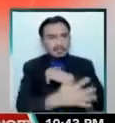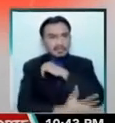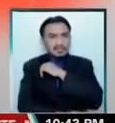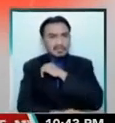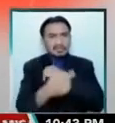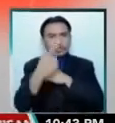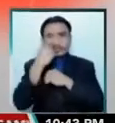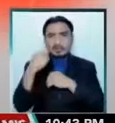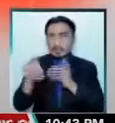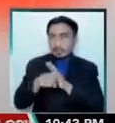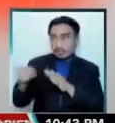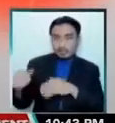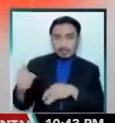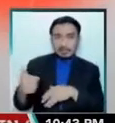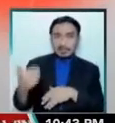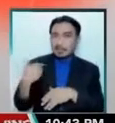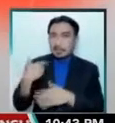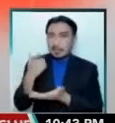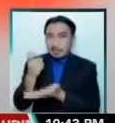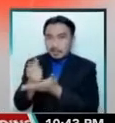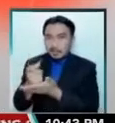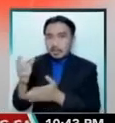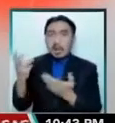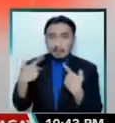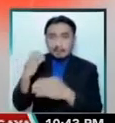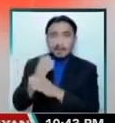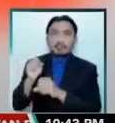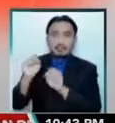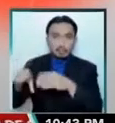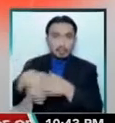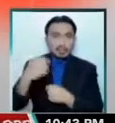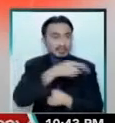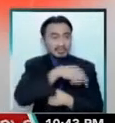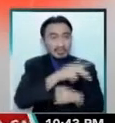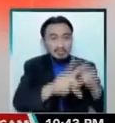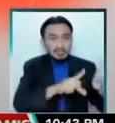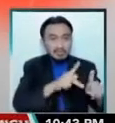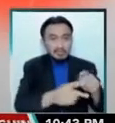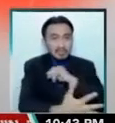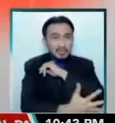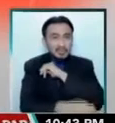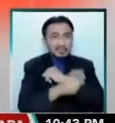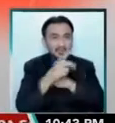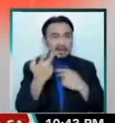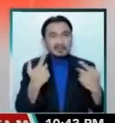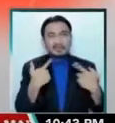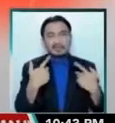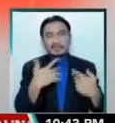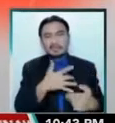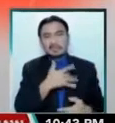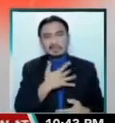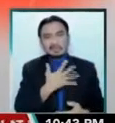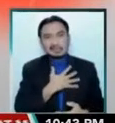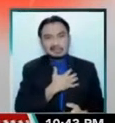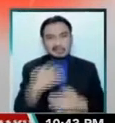maaari pa rin lumabas. Yung mga kahihirap na yun, nasa kanila yung goal. Dapat humanitarian approach,